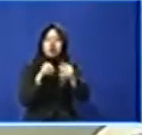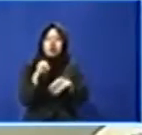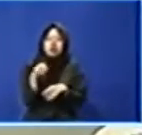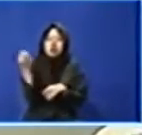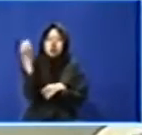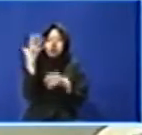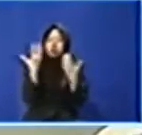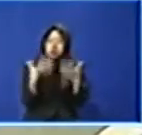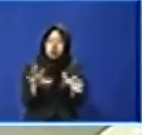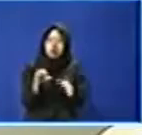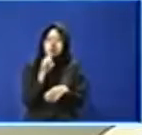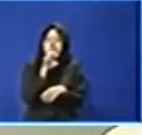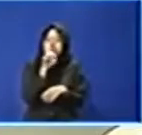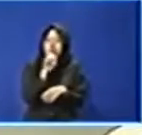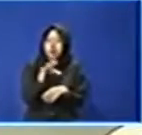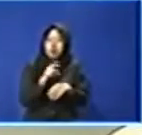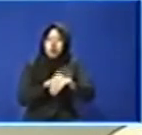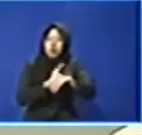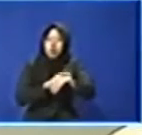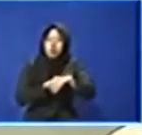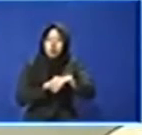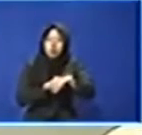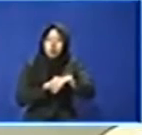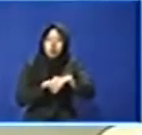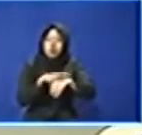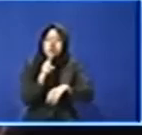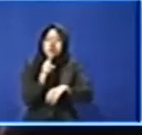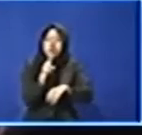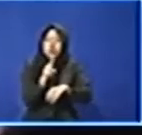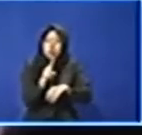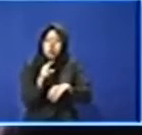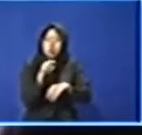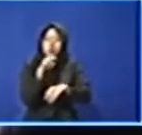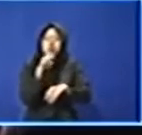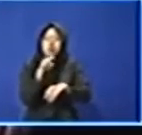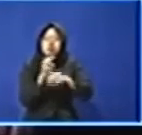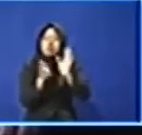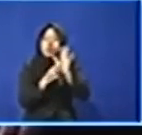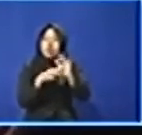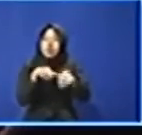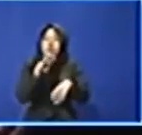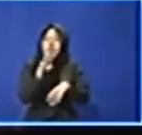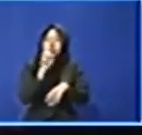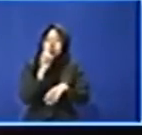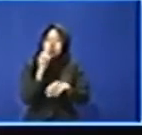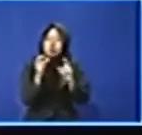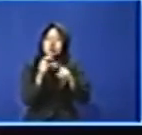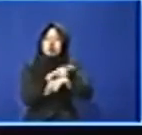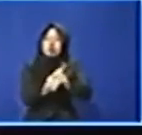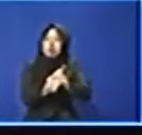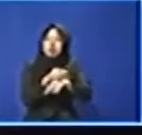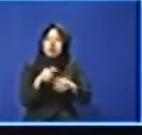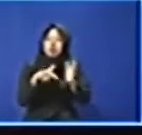berikan oleh pria dan waktu anda untuk menanggapi satu menit 30 detik dimulai saat anda berbicara